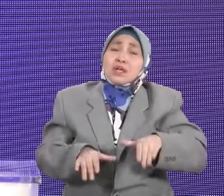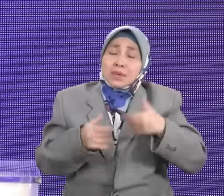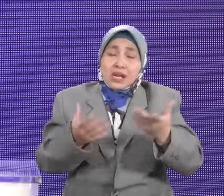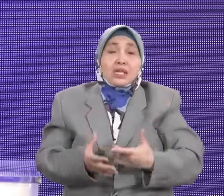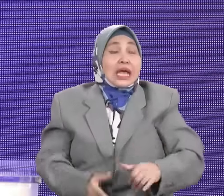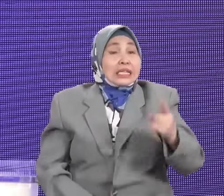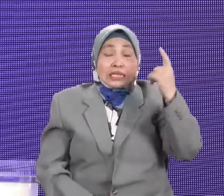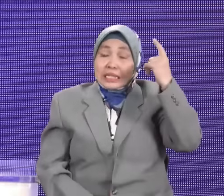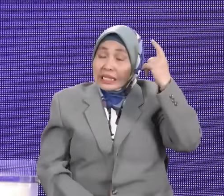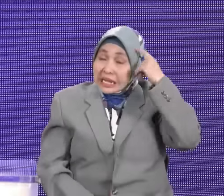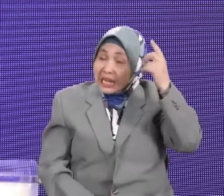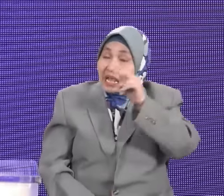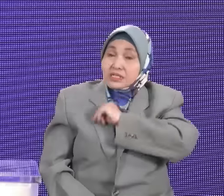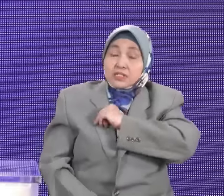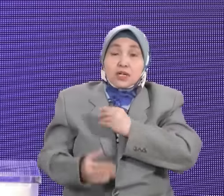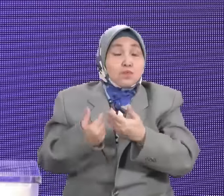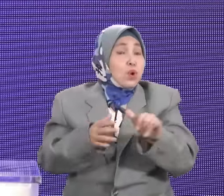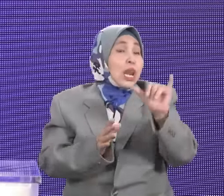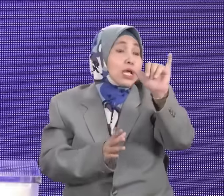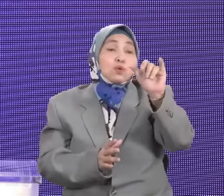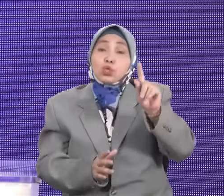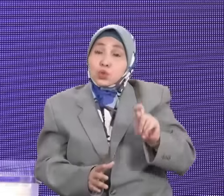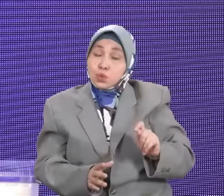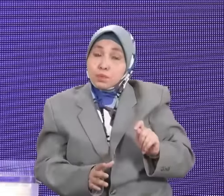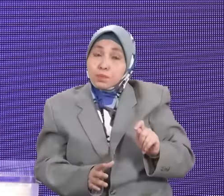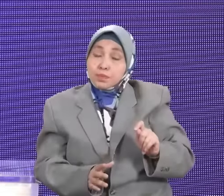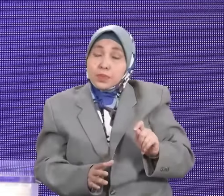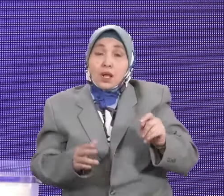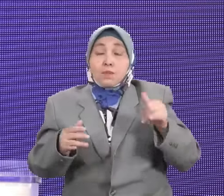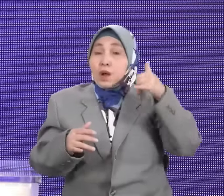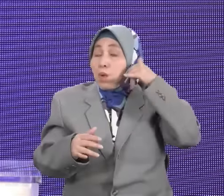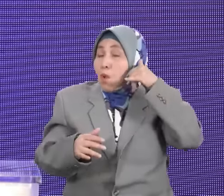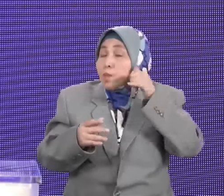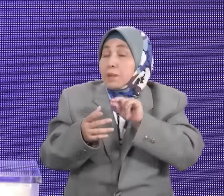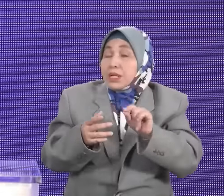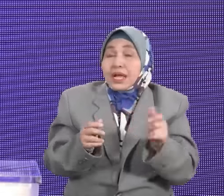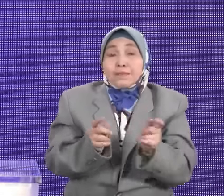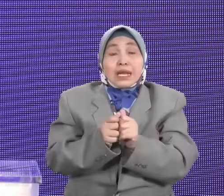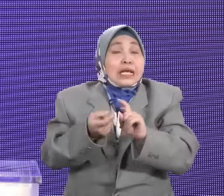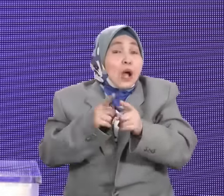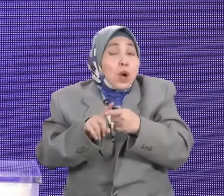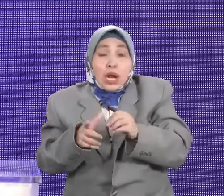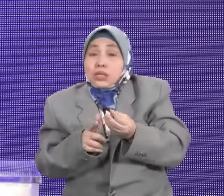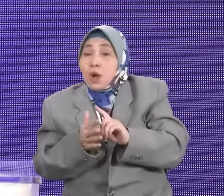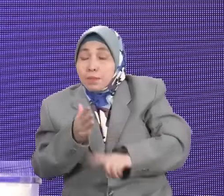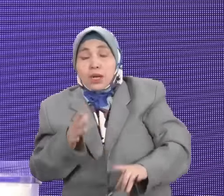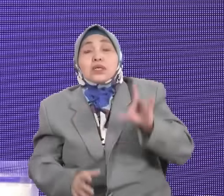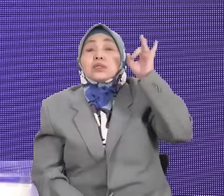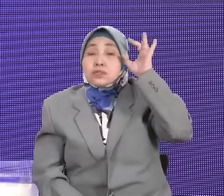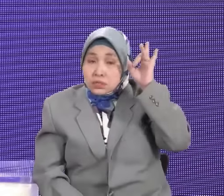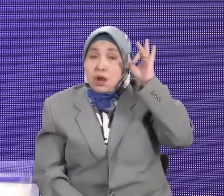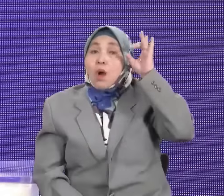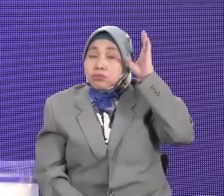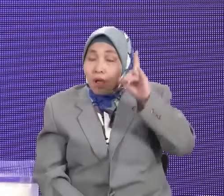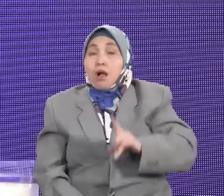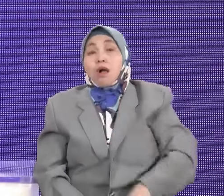niat saja mulai saja Bukalah YouTube ke ya berhubung dengan mana-mana apa kawan-kawan Insya Allah Allah